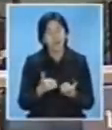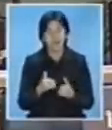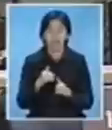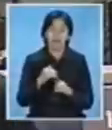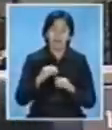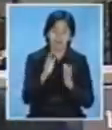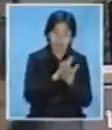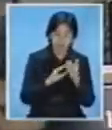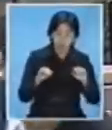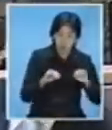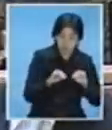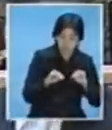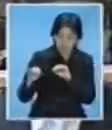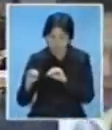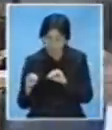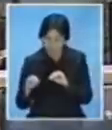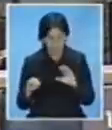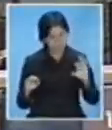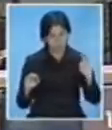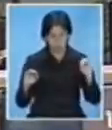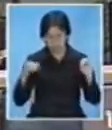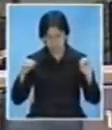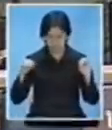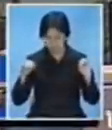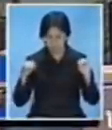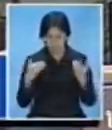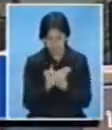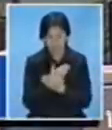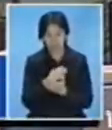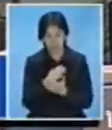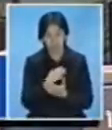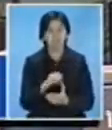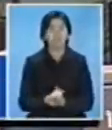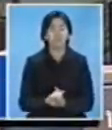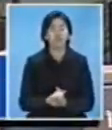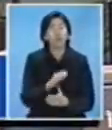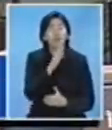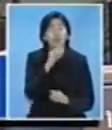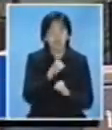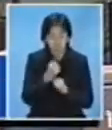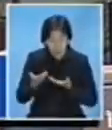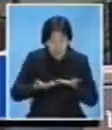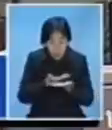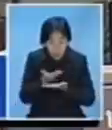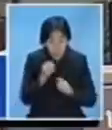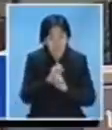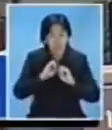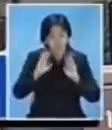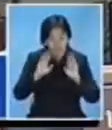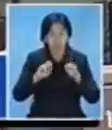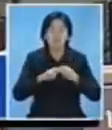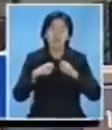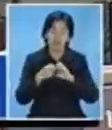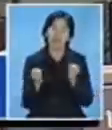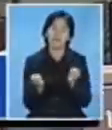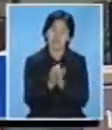ที่อยู่ใกล้ก็ให้น้อยลงนะคะการผลักดันเช่นนี้ถ้ามีผลสำเร็จมากขึ้นก็จะมีผลกระทบแน่น